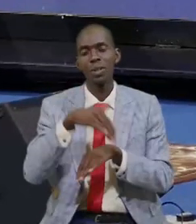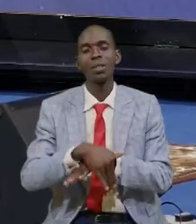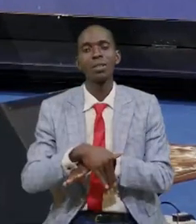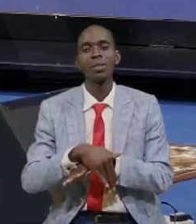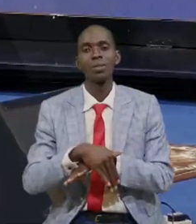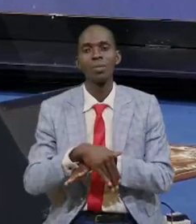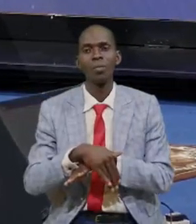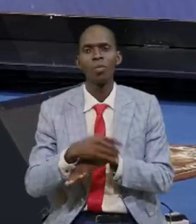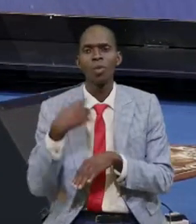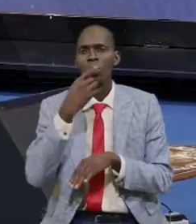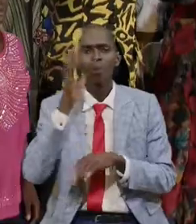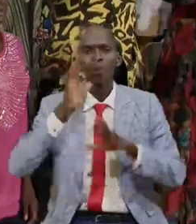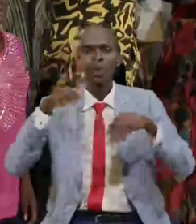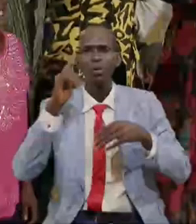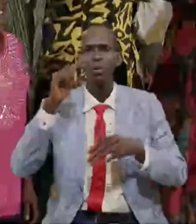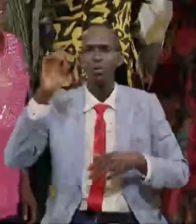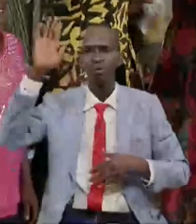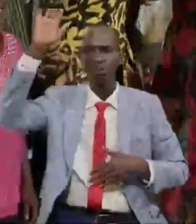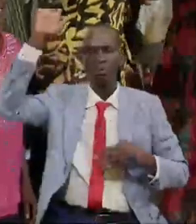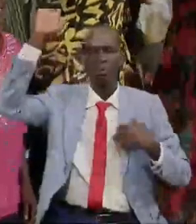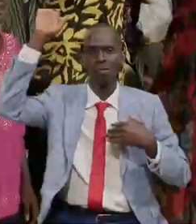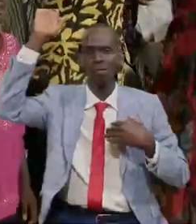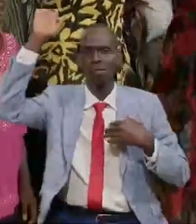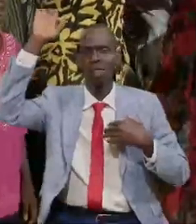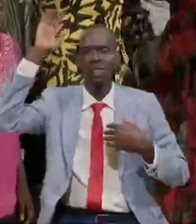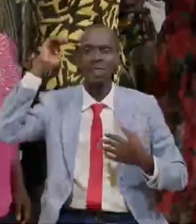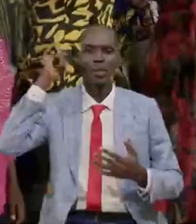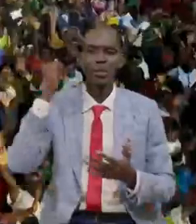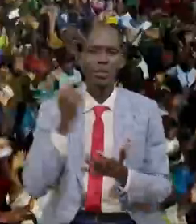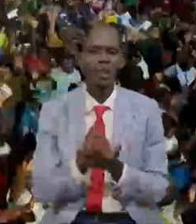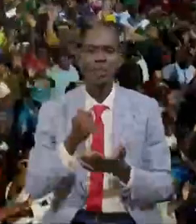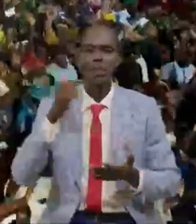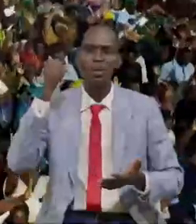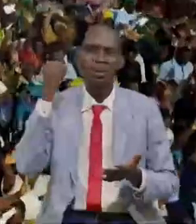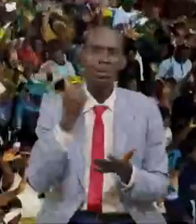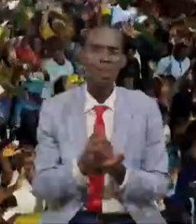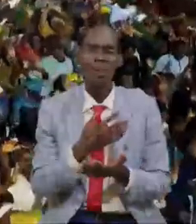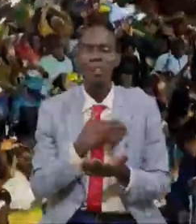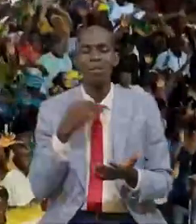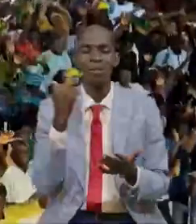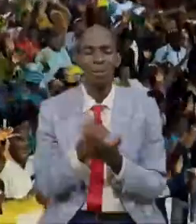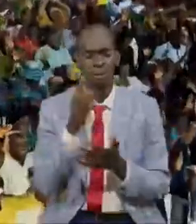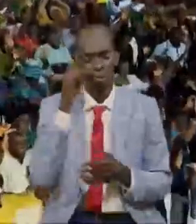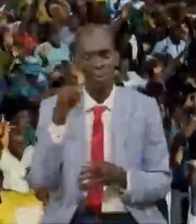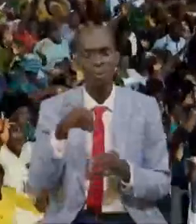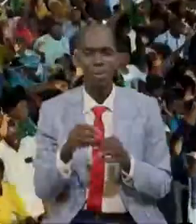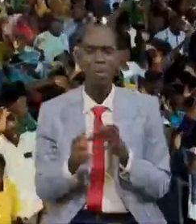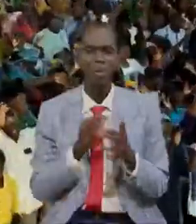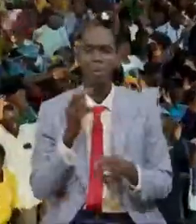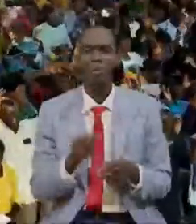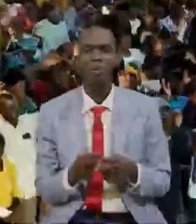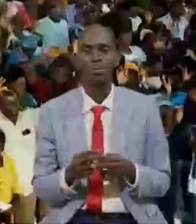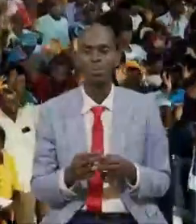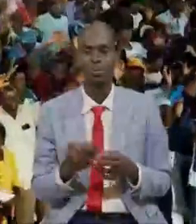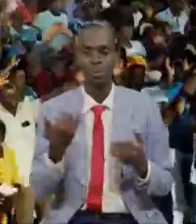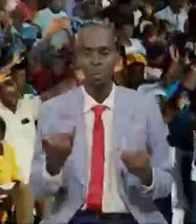pléthore de témoignages. Qui va donner son témoignage? Amen, amen, amen, amen. Pour vous, levez